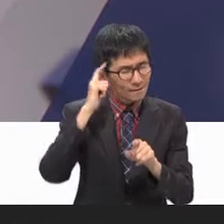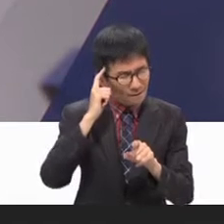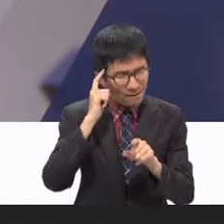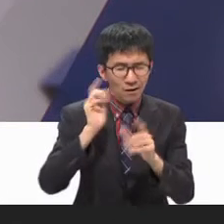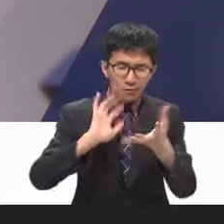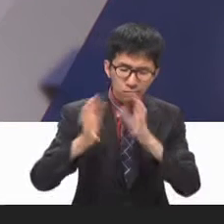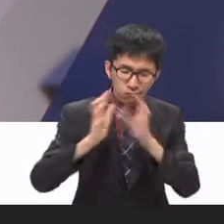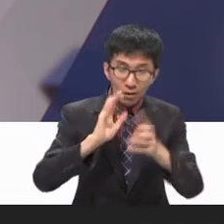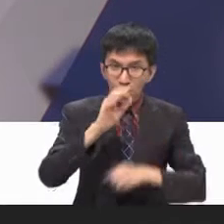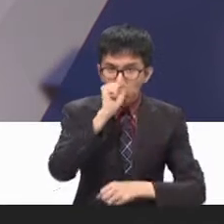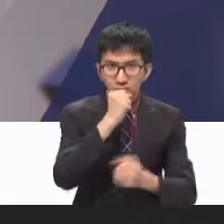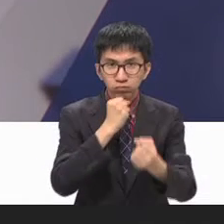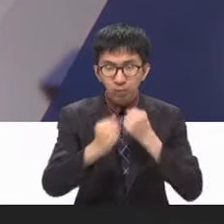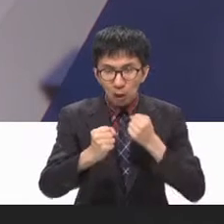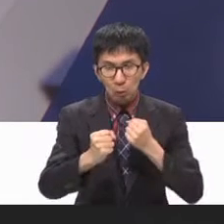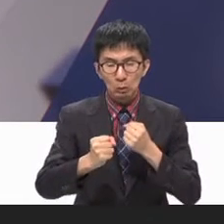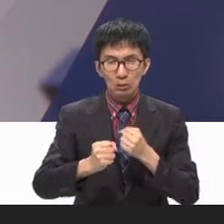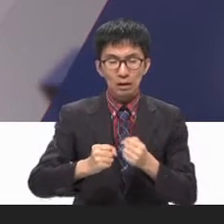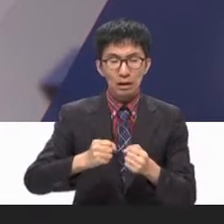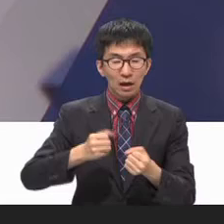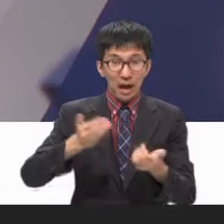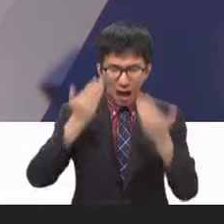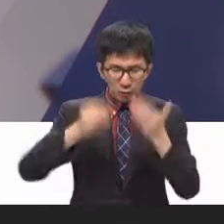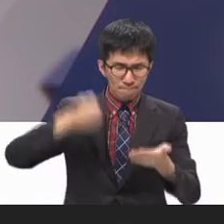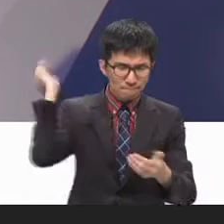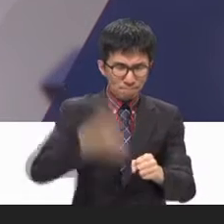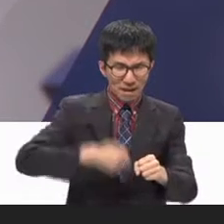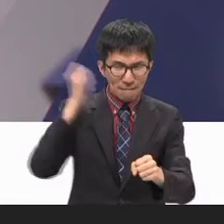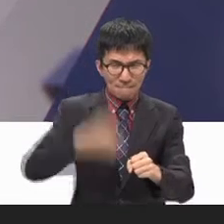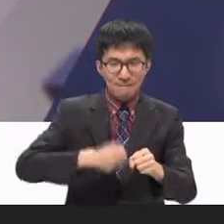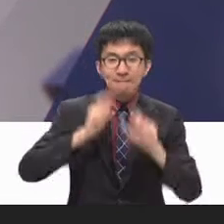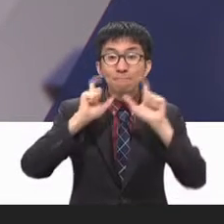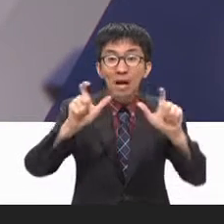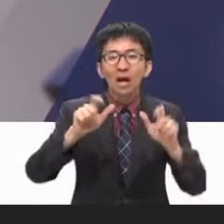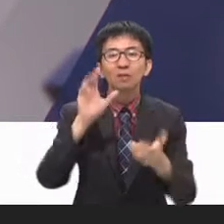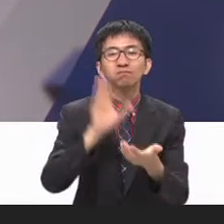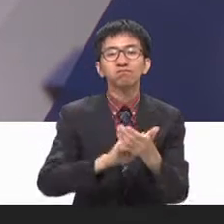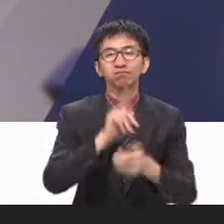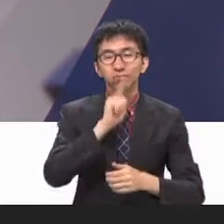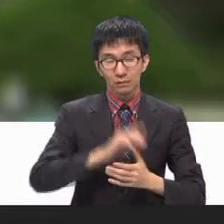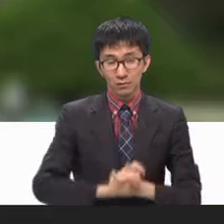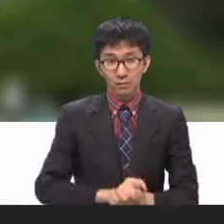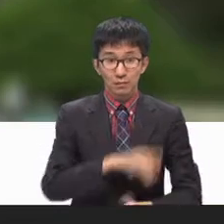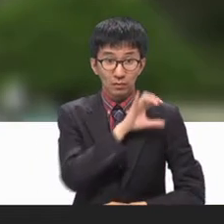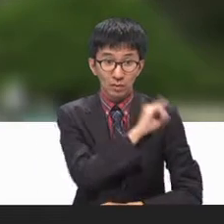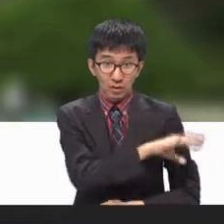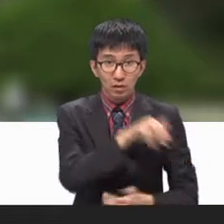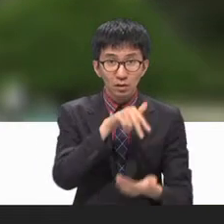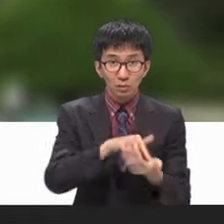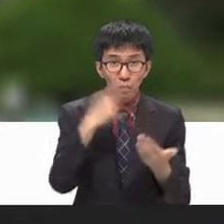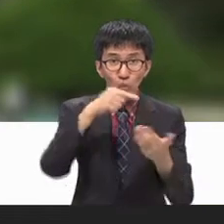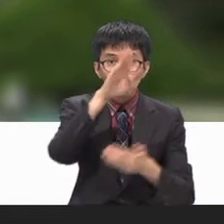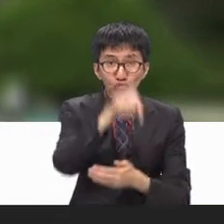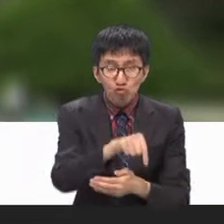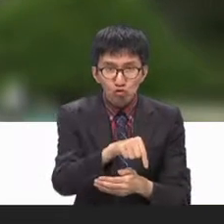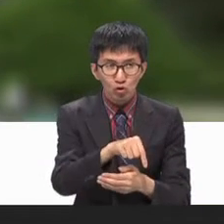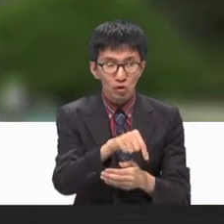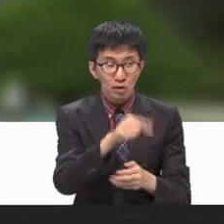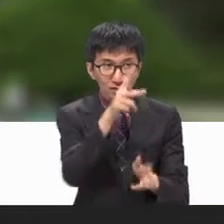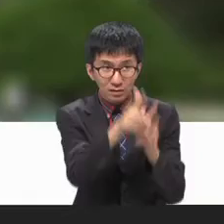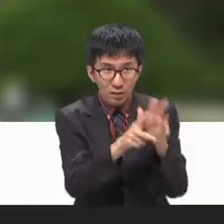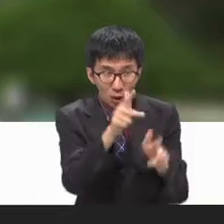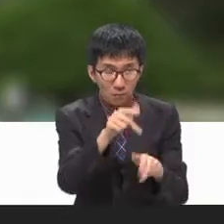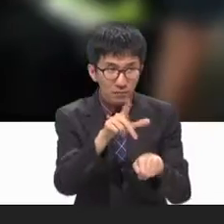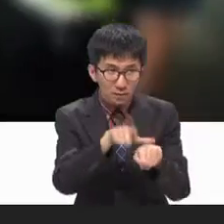일방적으로 졸속 추진 되었다는 겁니다 이 와이드 측에서는 교육부에 3 일정에 맞춰서 새로운 단과대 를 신설하여 다